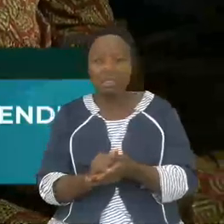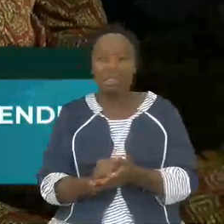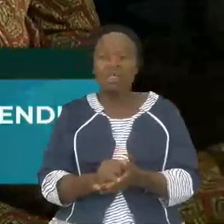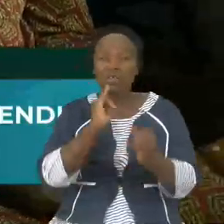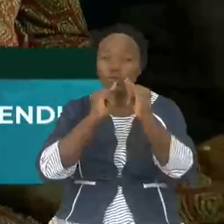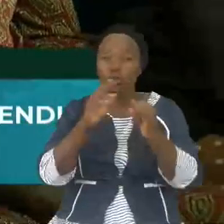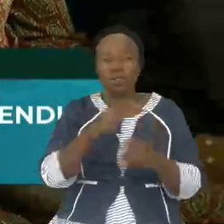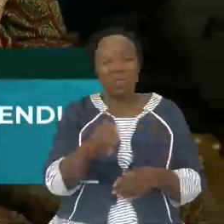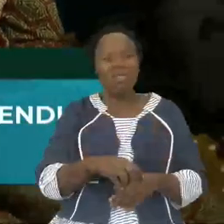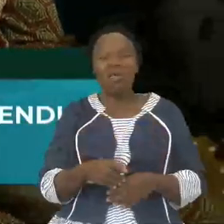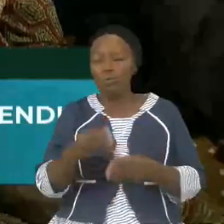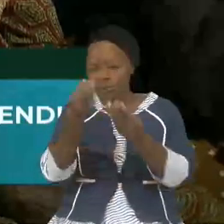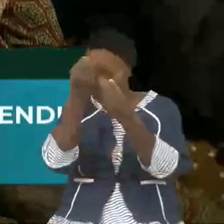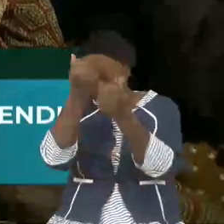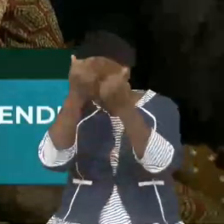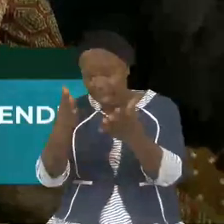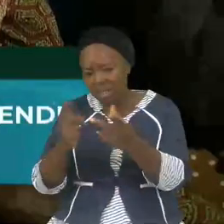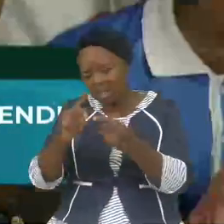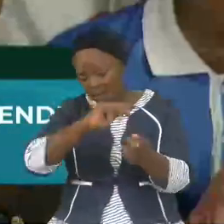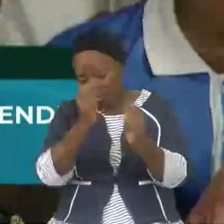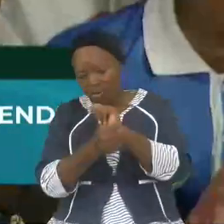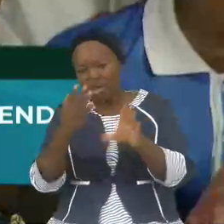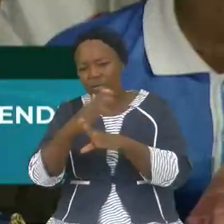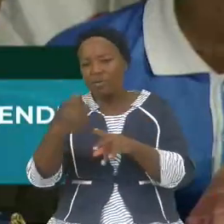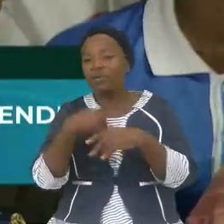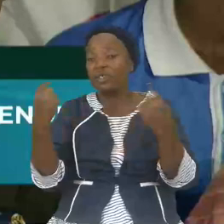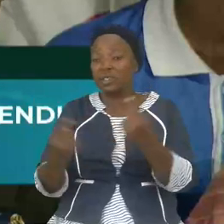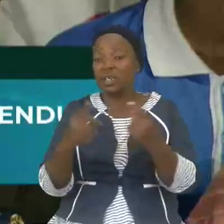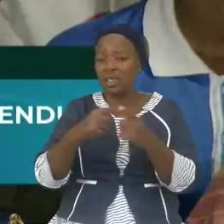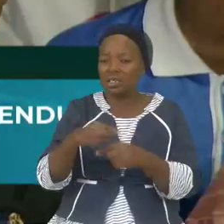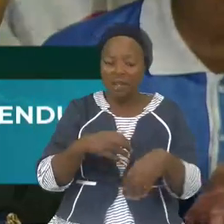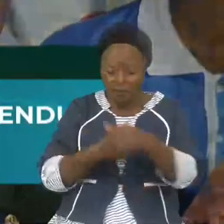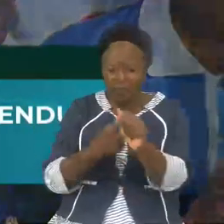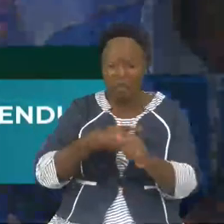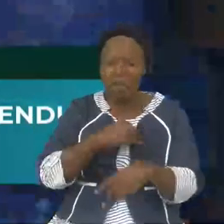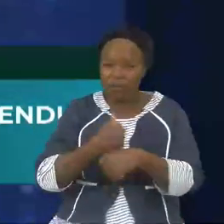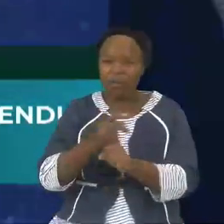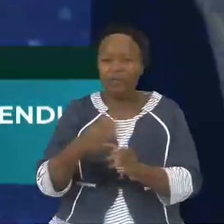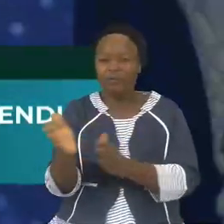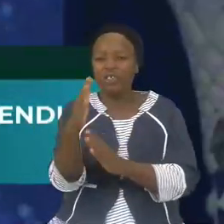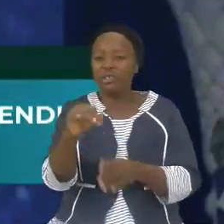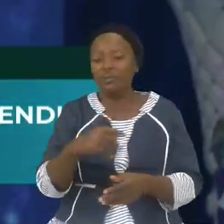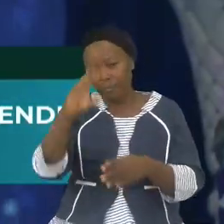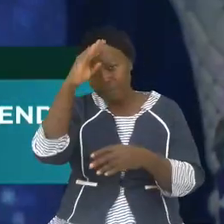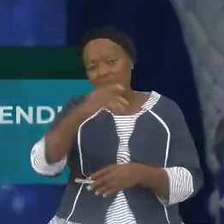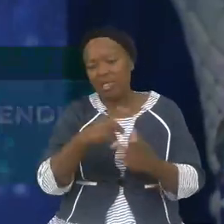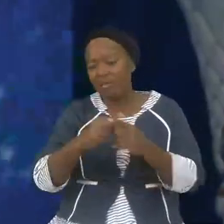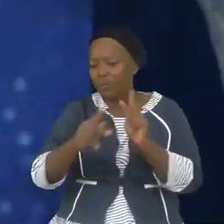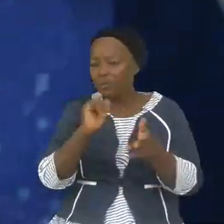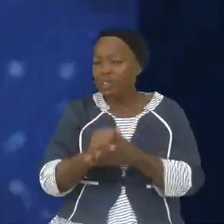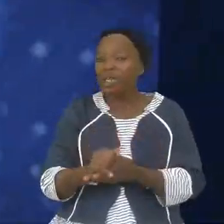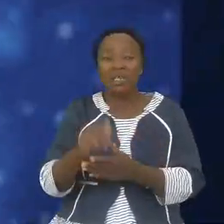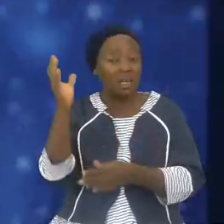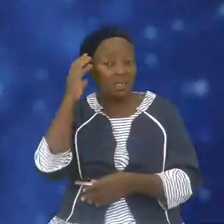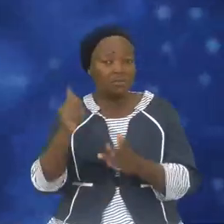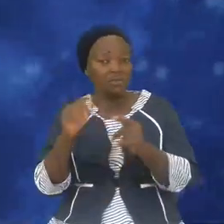Repens-toi et la sagesse, la miséricorde de Dieu t'attend. Écoutez-moi, et que suivez-moi, je ferai de vous pécheurs